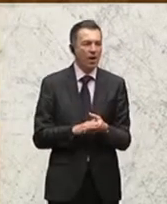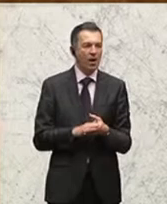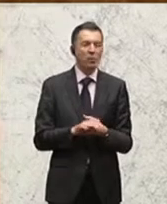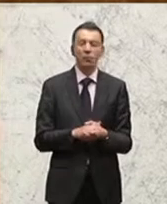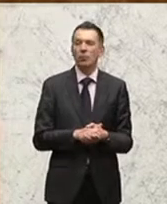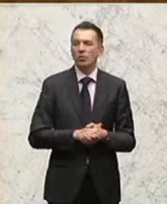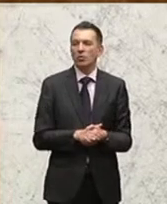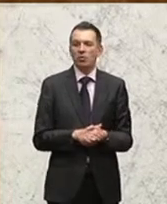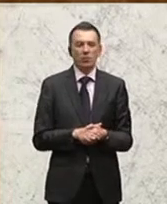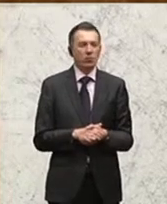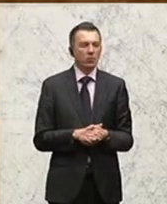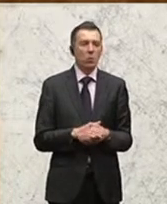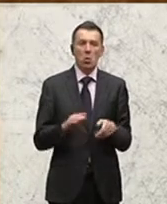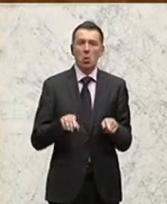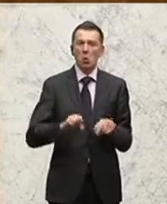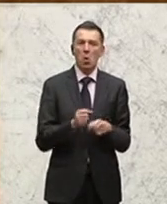erheblichen Ausmaß